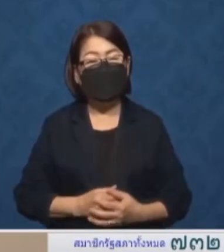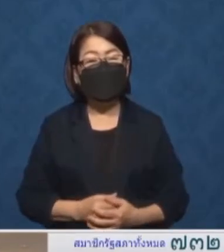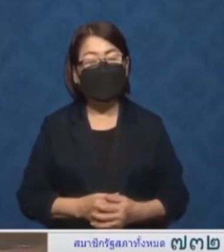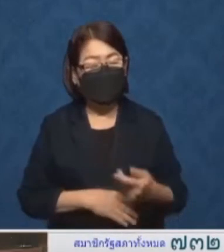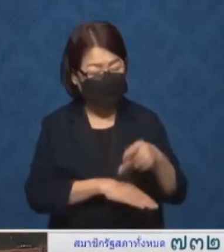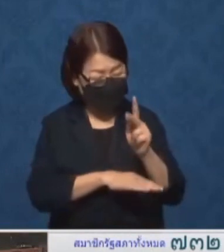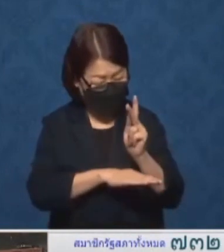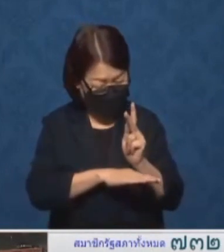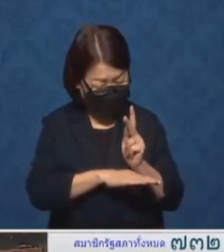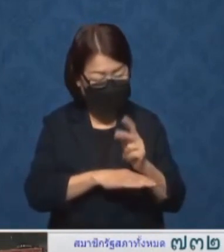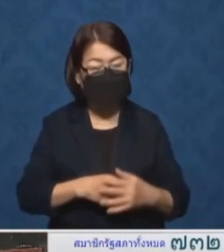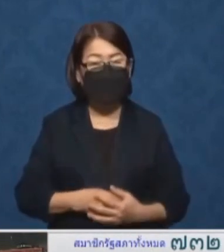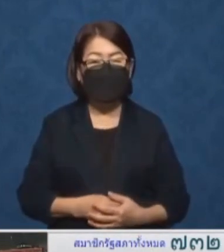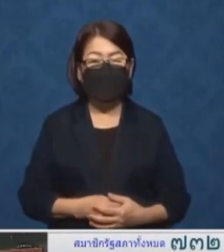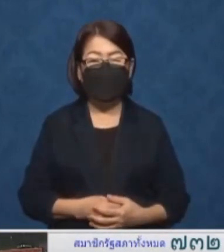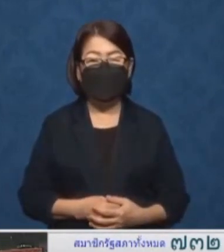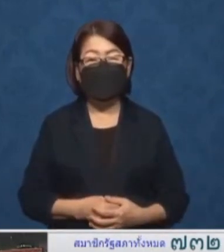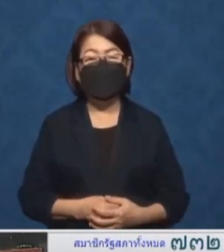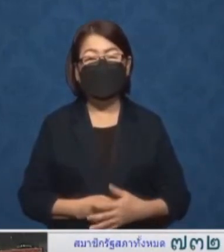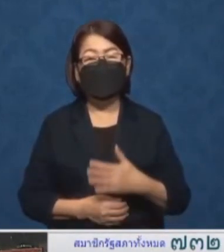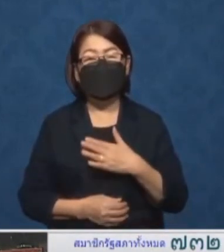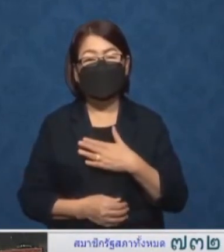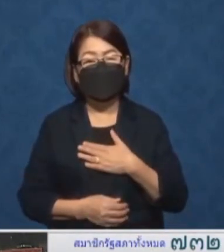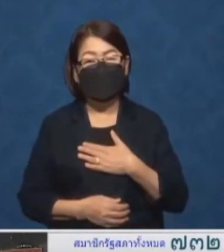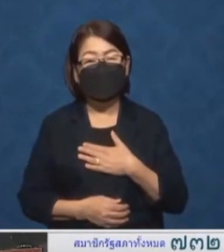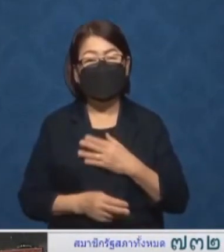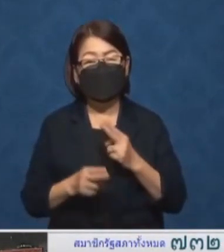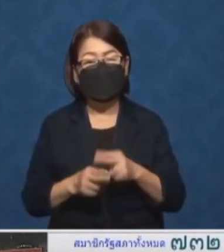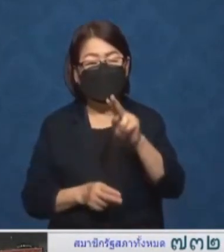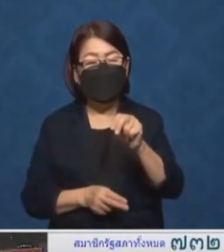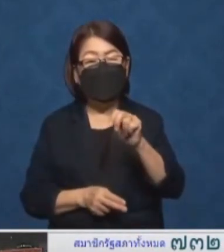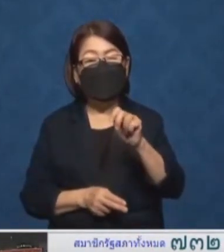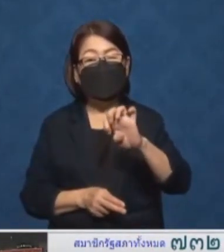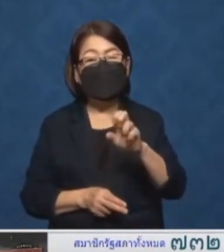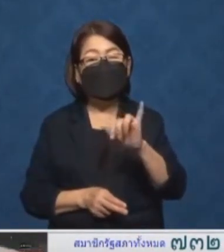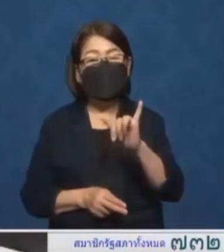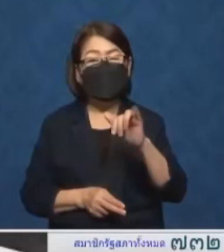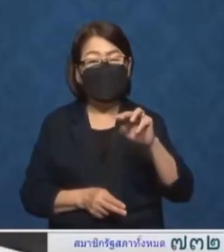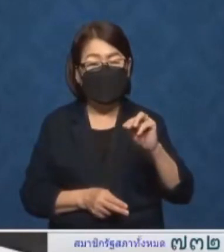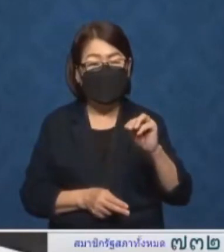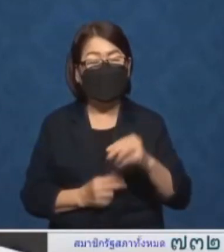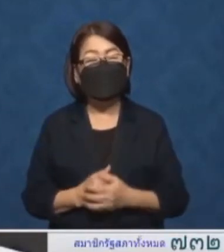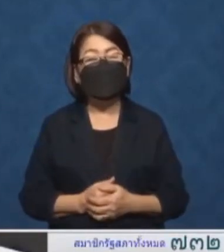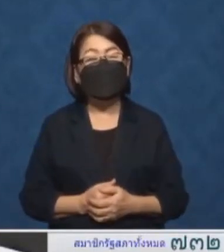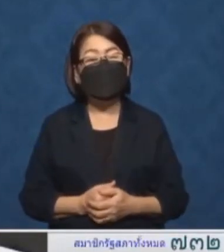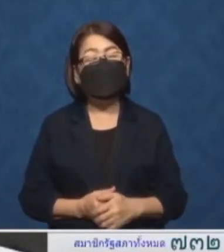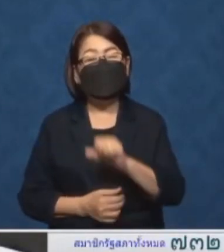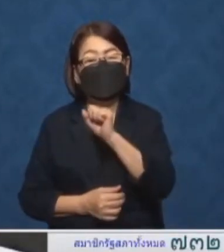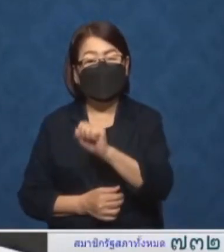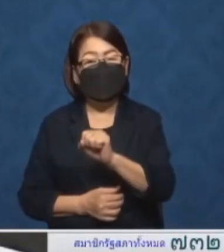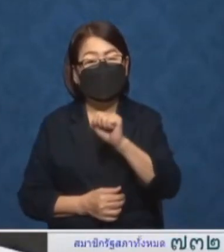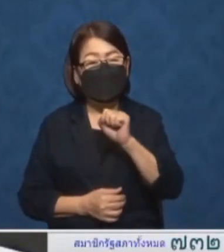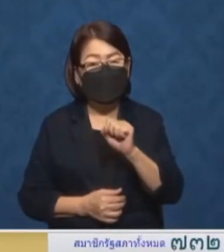กราบเรียนท่านประธานรัฐสภาที่เคารพกับผมนิยมเวชกามาสมาชิกสภาผู้แทนราษฎร